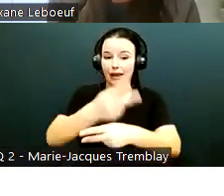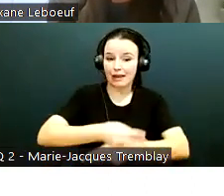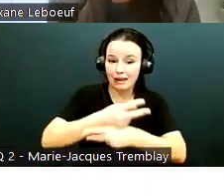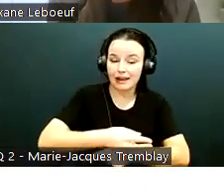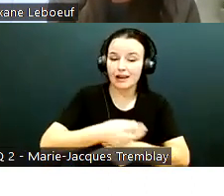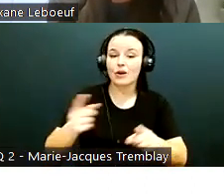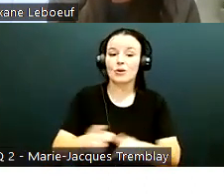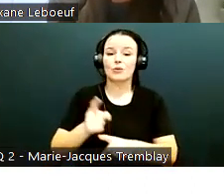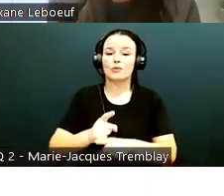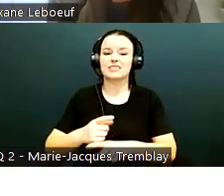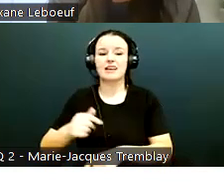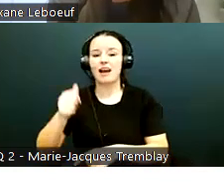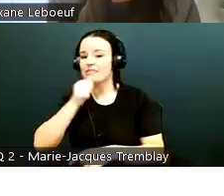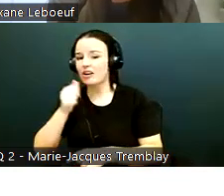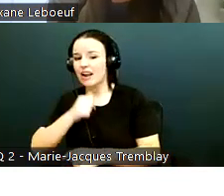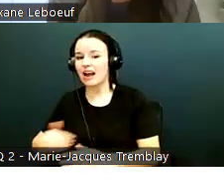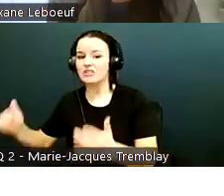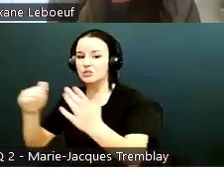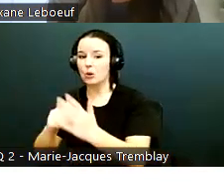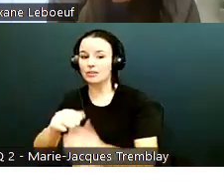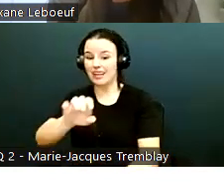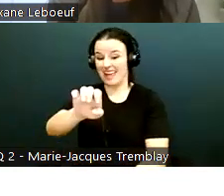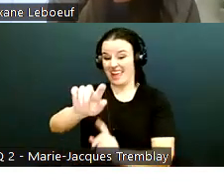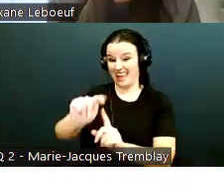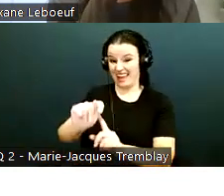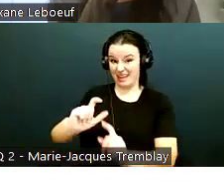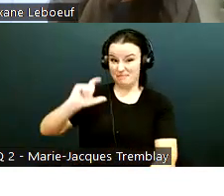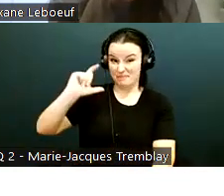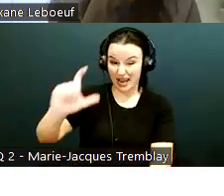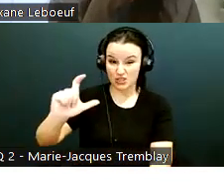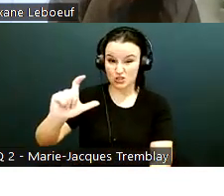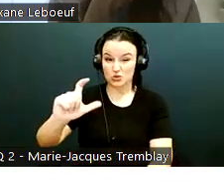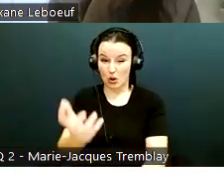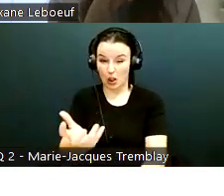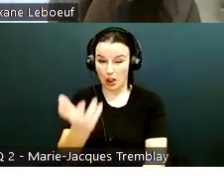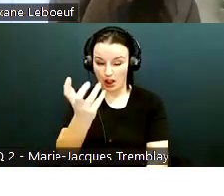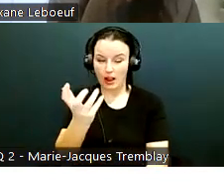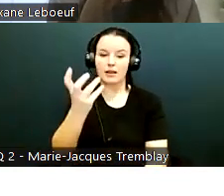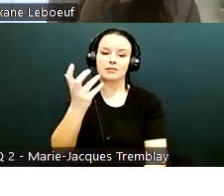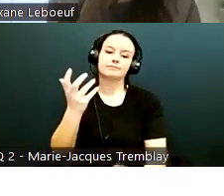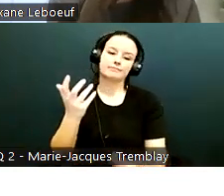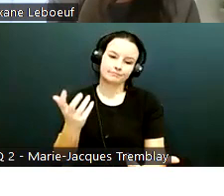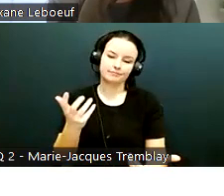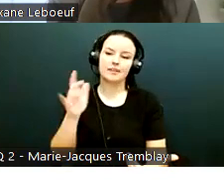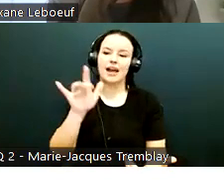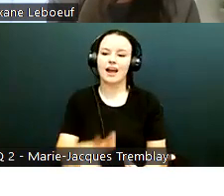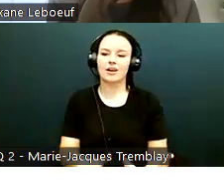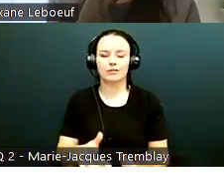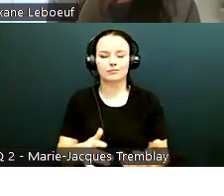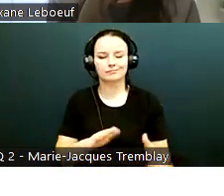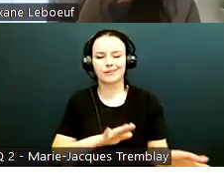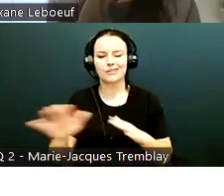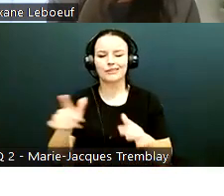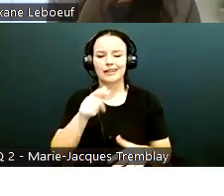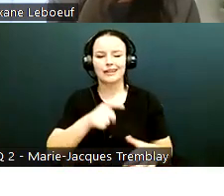lutter contre l'intolérance. Et vous avez vu le « et », on l'a mis en majuscule et en gras. Je ne vous cacherai pas que dans plusieurs résidences, ils